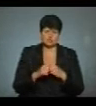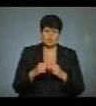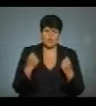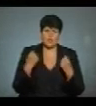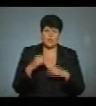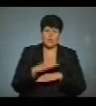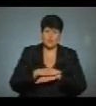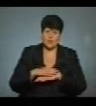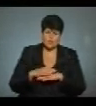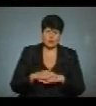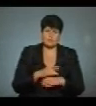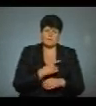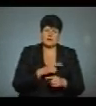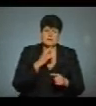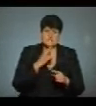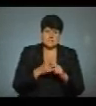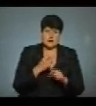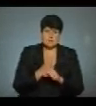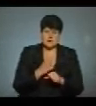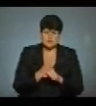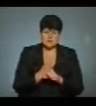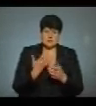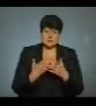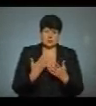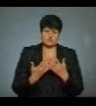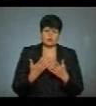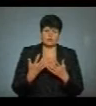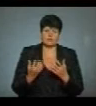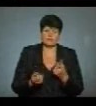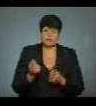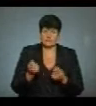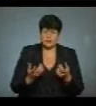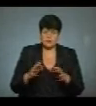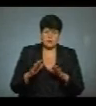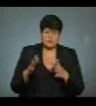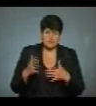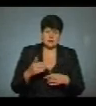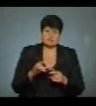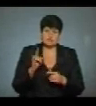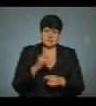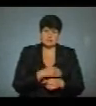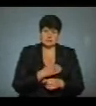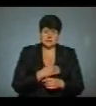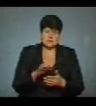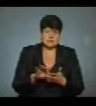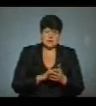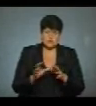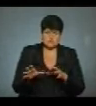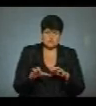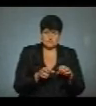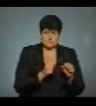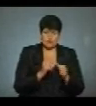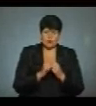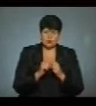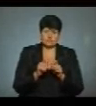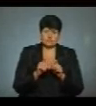заняття, медсестра працює. Якщо виявлені такі випадки, що десь там дитина з температурою, її зараз ізолюють в кожному